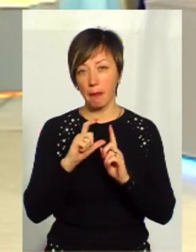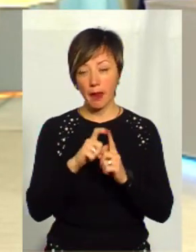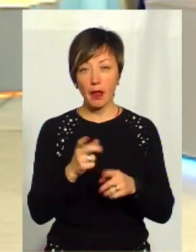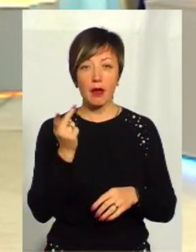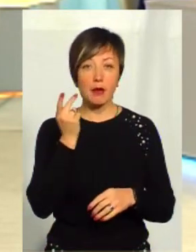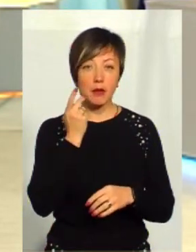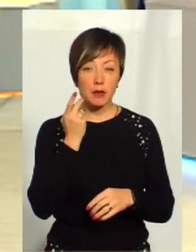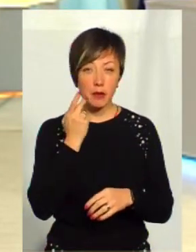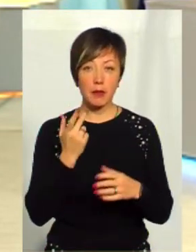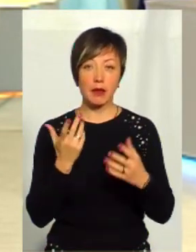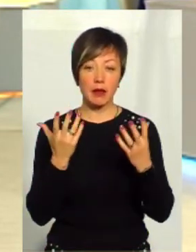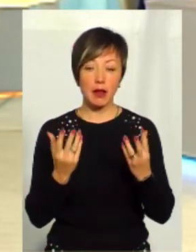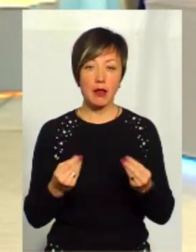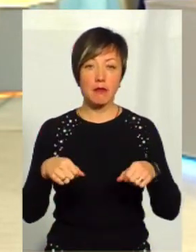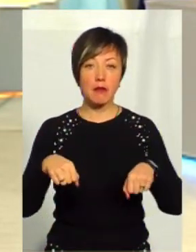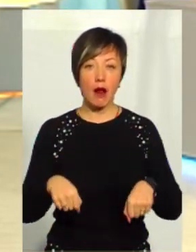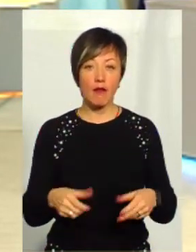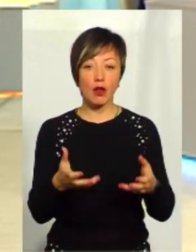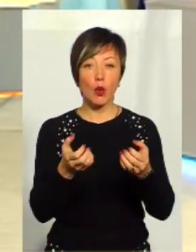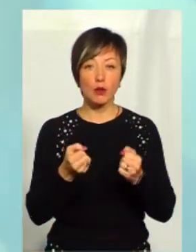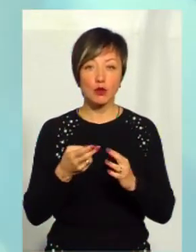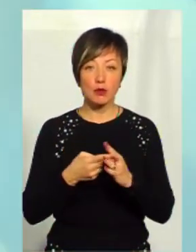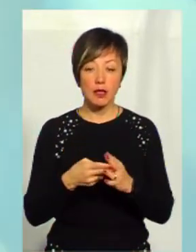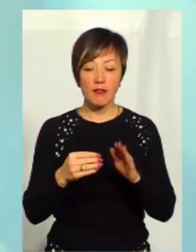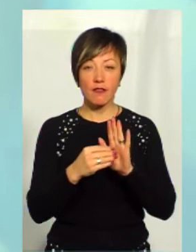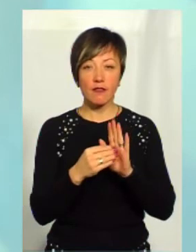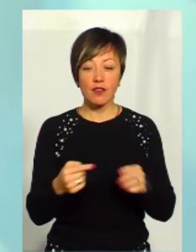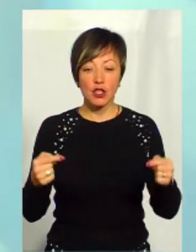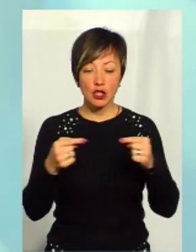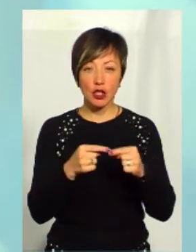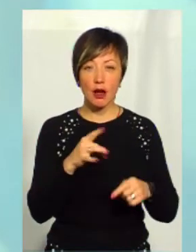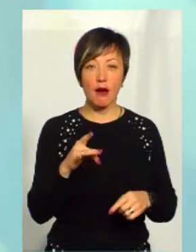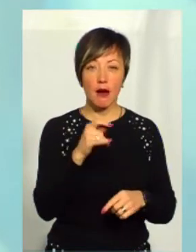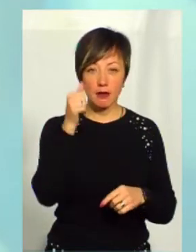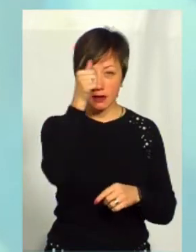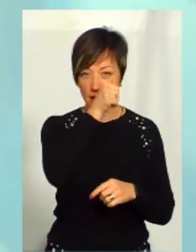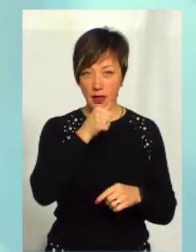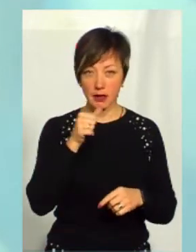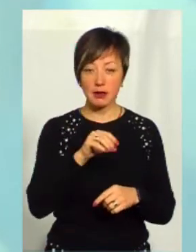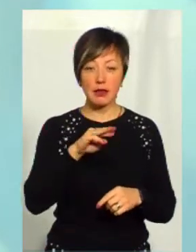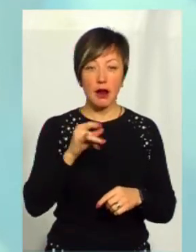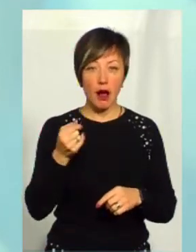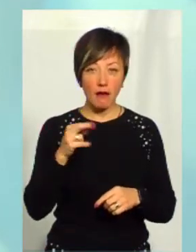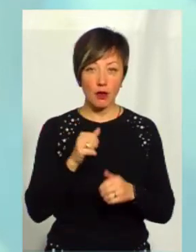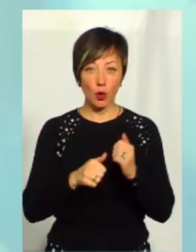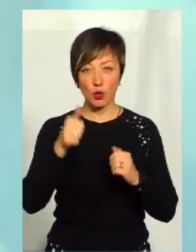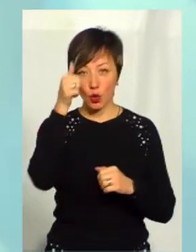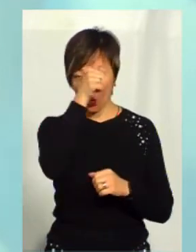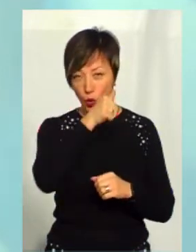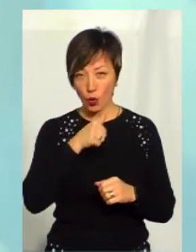день право на отримання субсидії визначається раз на рік. Це з травня кожного року, в